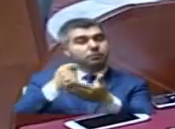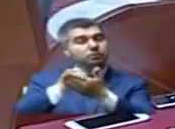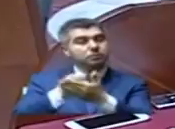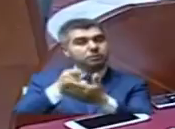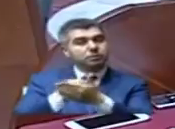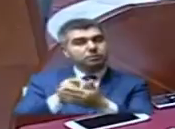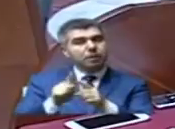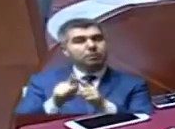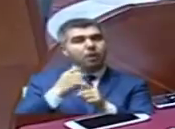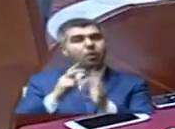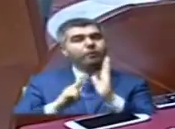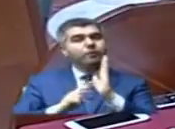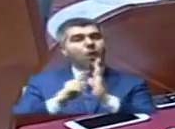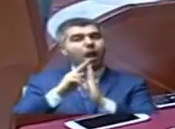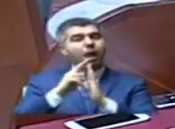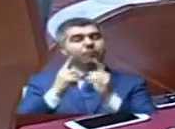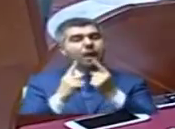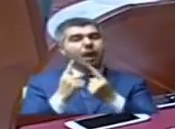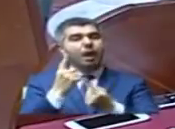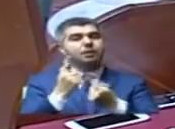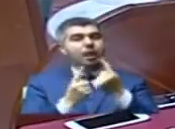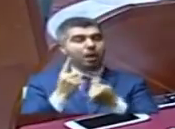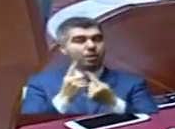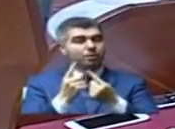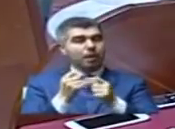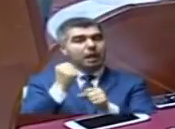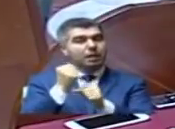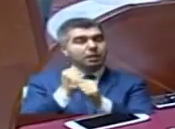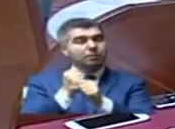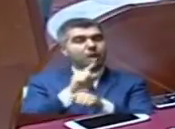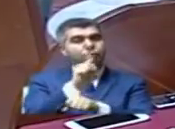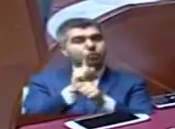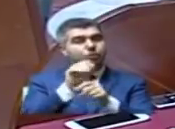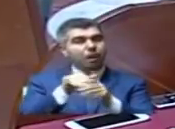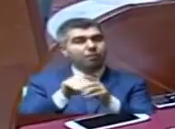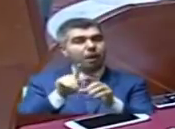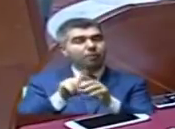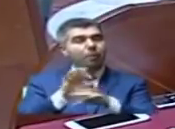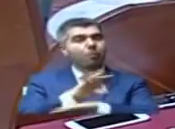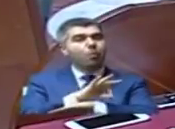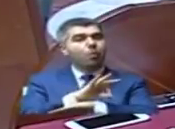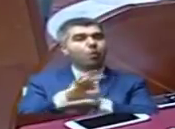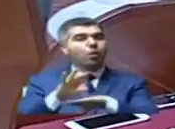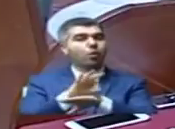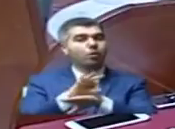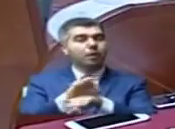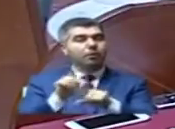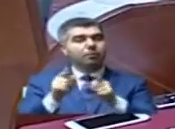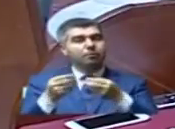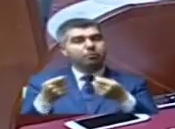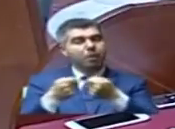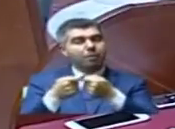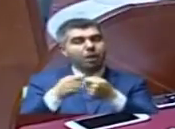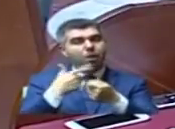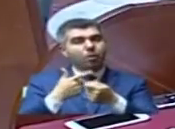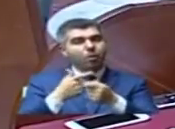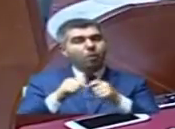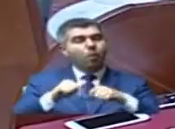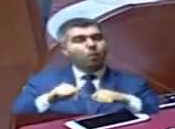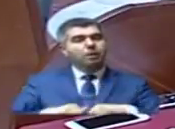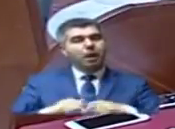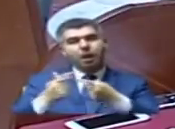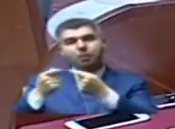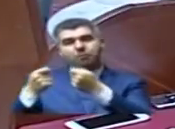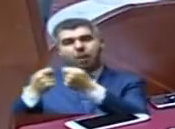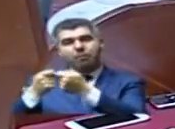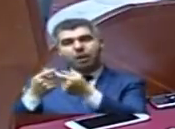دمج متصرفي وزارة الداخلية العاملين بالجماعات الترابية في النظام الأساسي للمتصرفين المشترك بين الوزارات، لتمكينهم